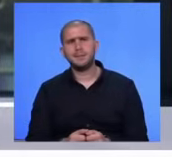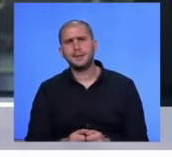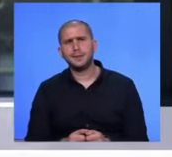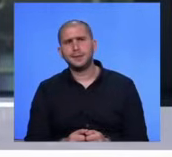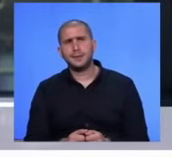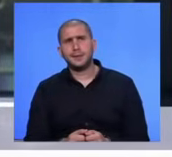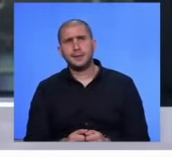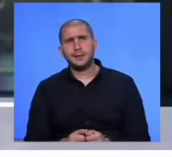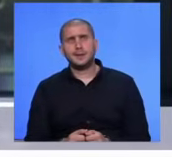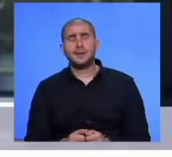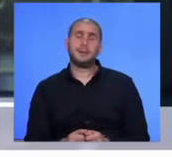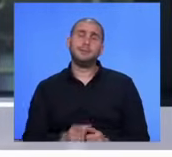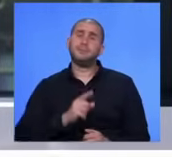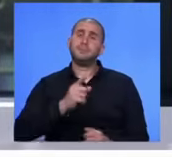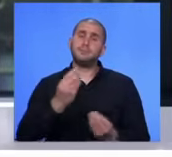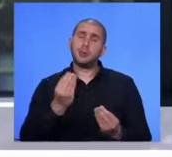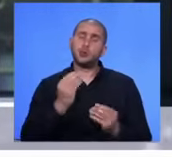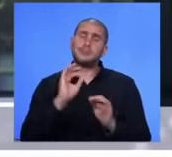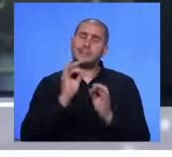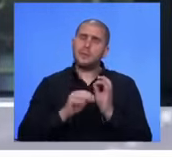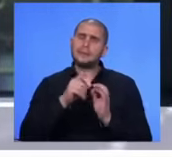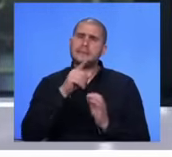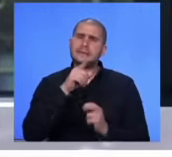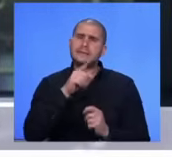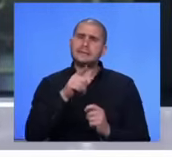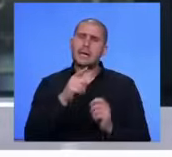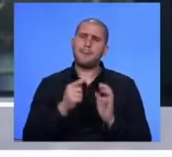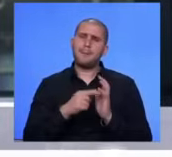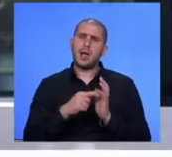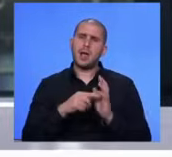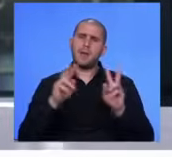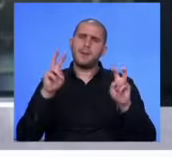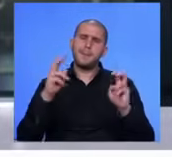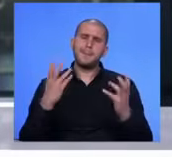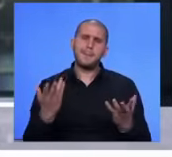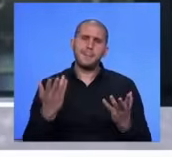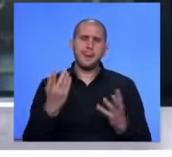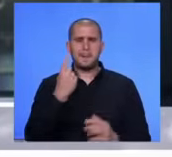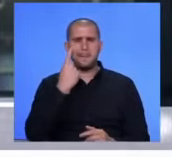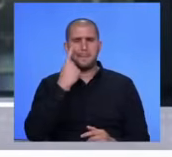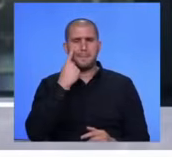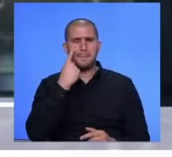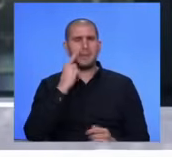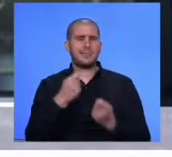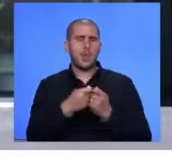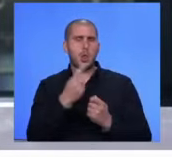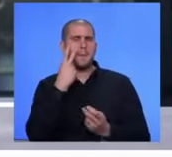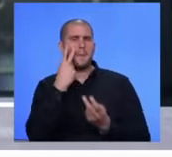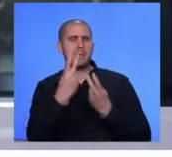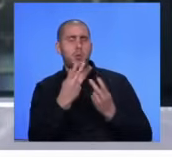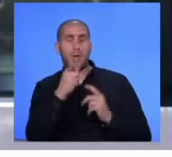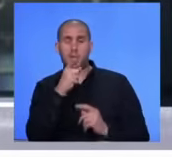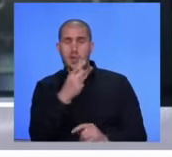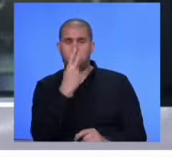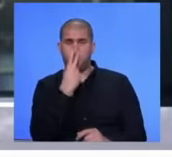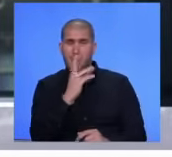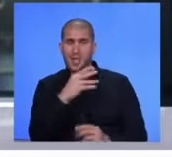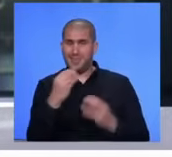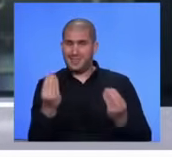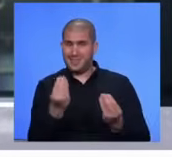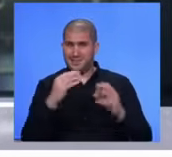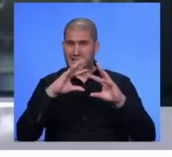במידה מסוימת זה תוצאה של מה שנקרא בעיני המתבונן. כשאתה מסתכל על הדברים